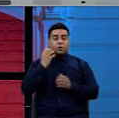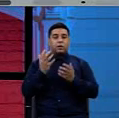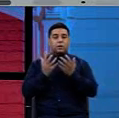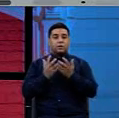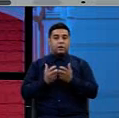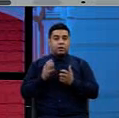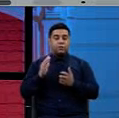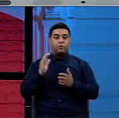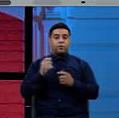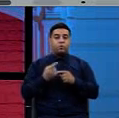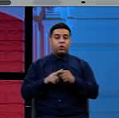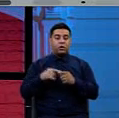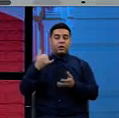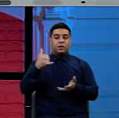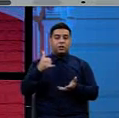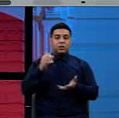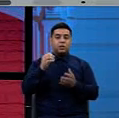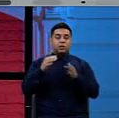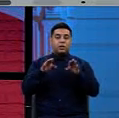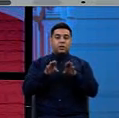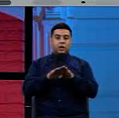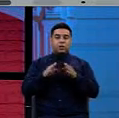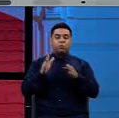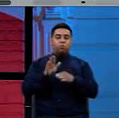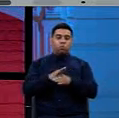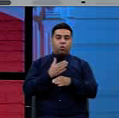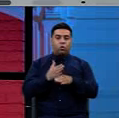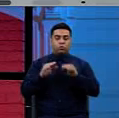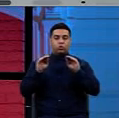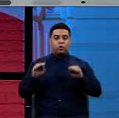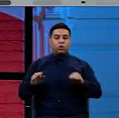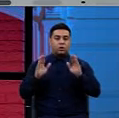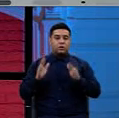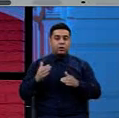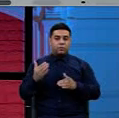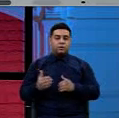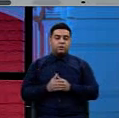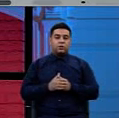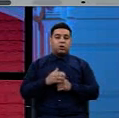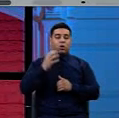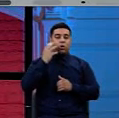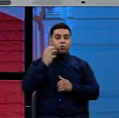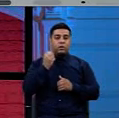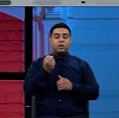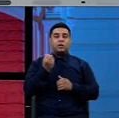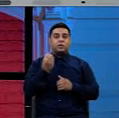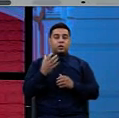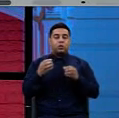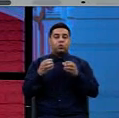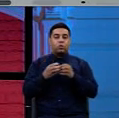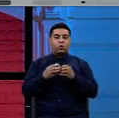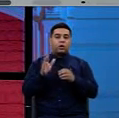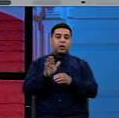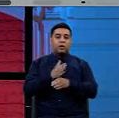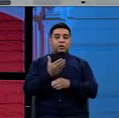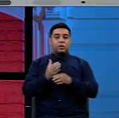Olmalarni sanaymiz va ularni idishlarga teng bo'lib joylashtiramiz. Olmalar nechta